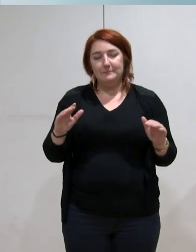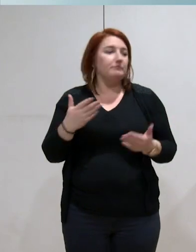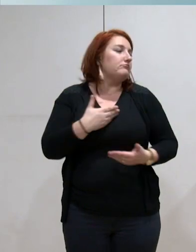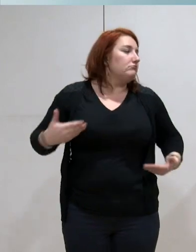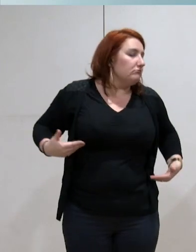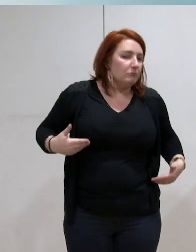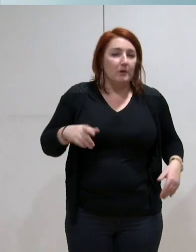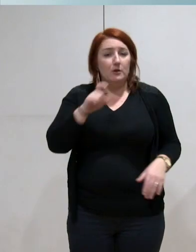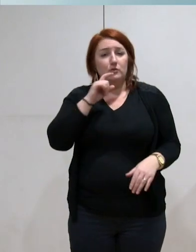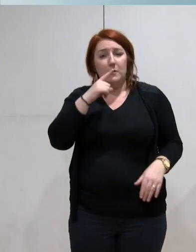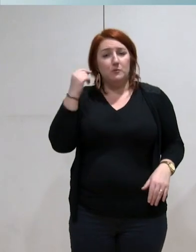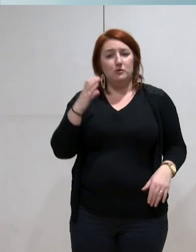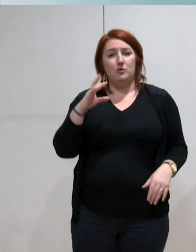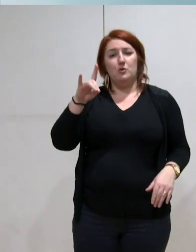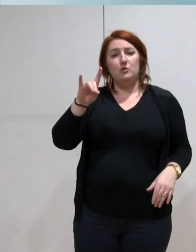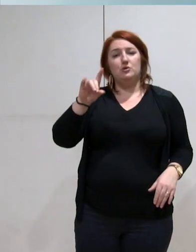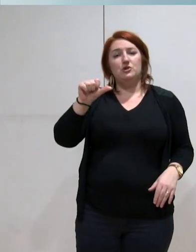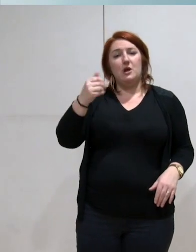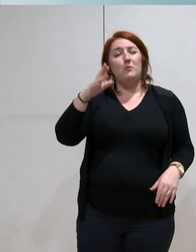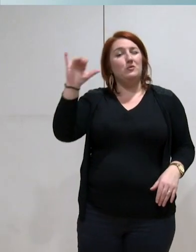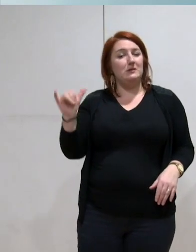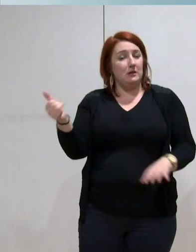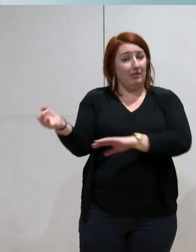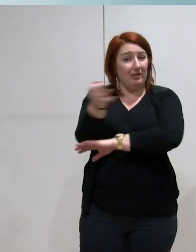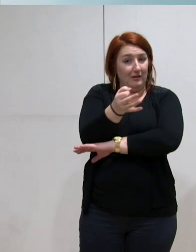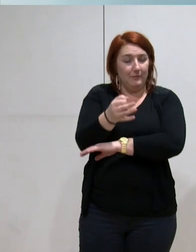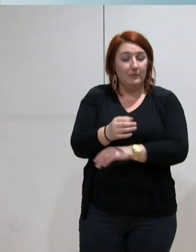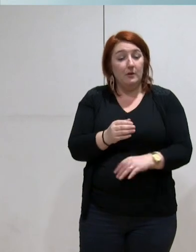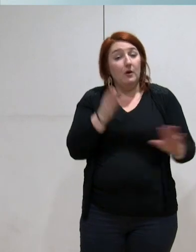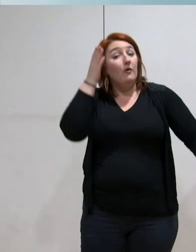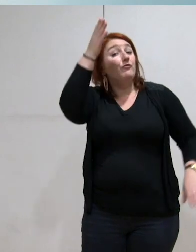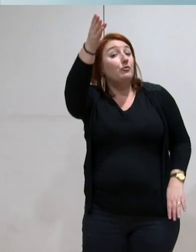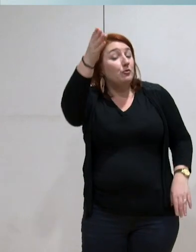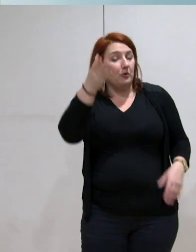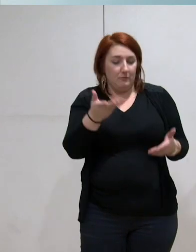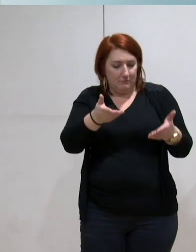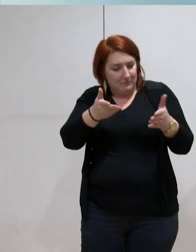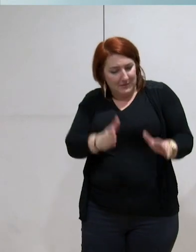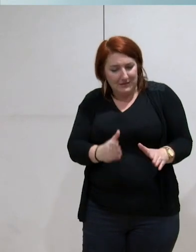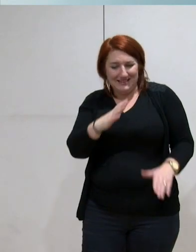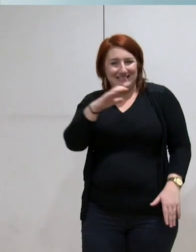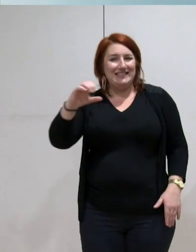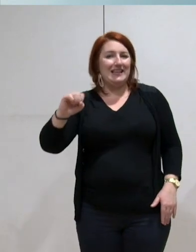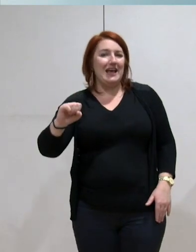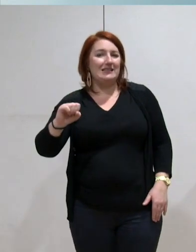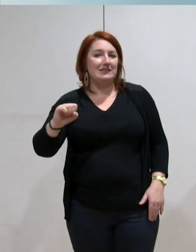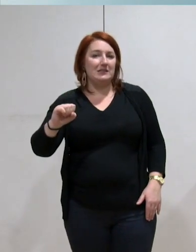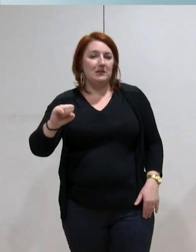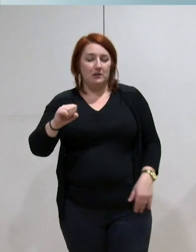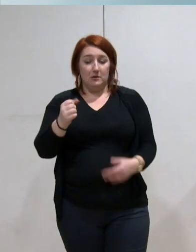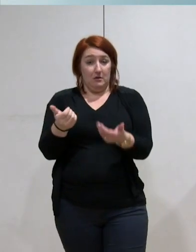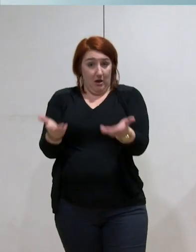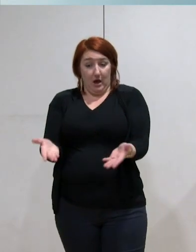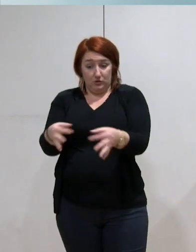soulevée tout à l'heure par Mathieu chamussi si demain vous décidez dans ce cadre-là de sortir le CCAS de son implantation